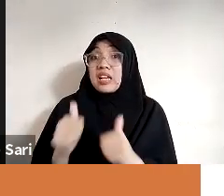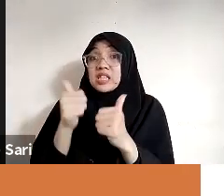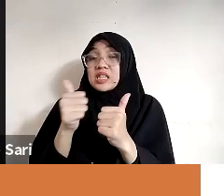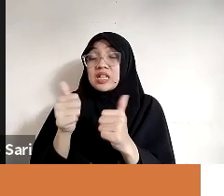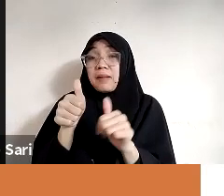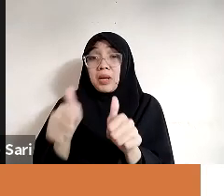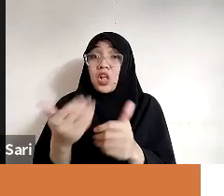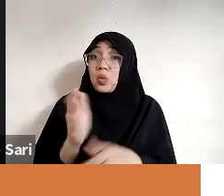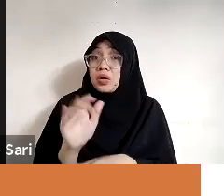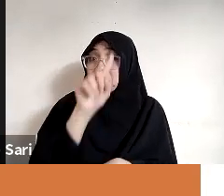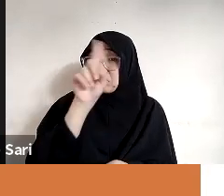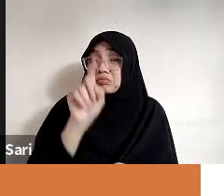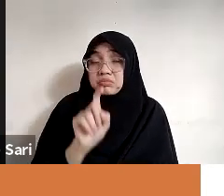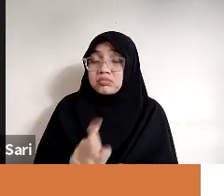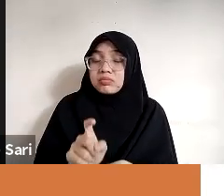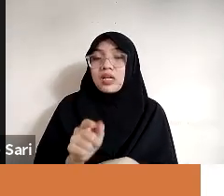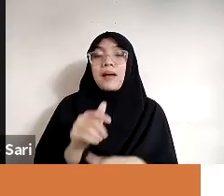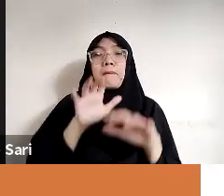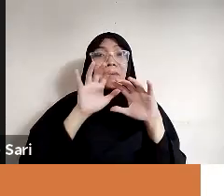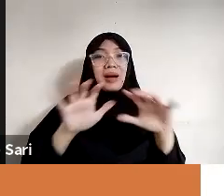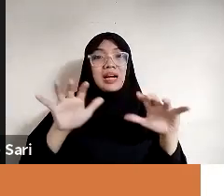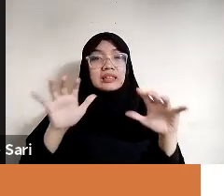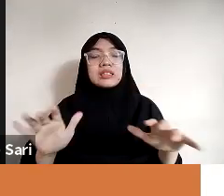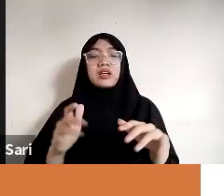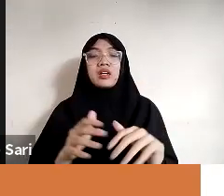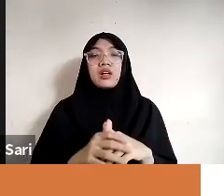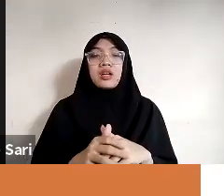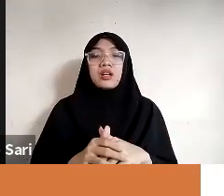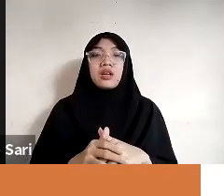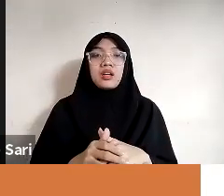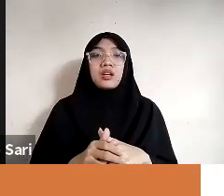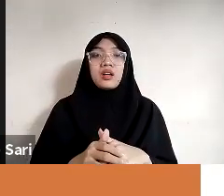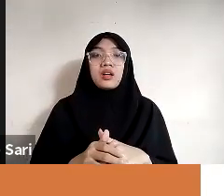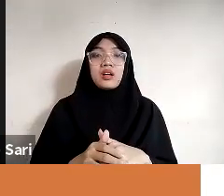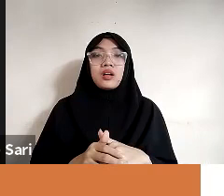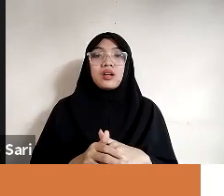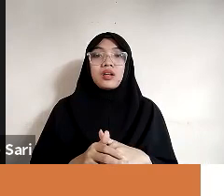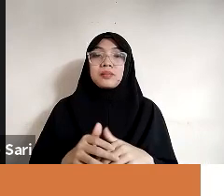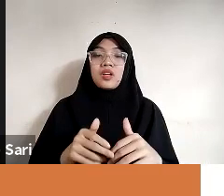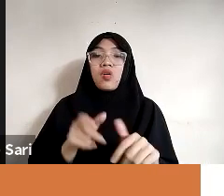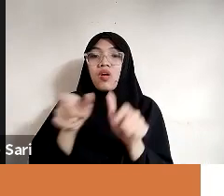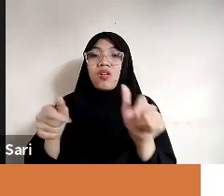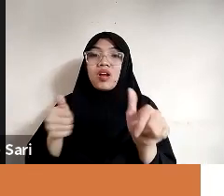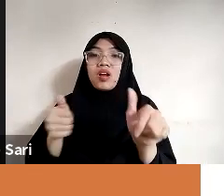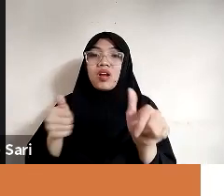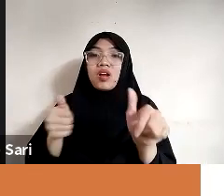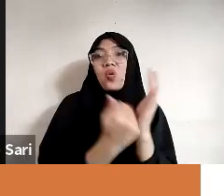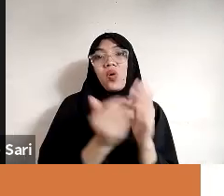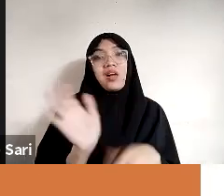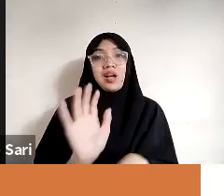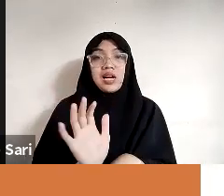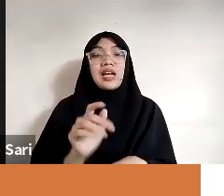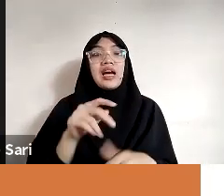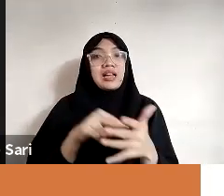Karena ternyata juga banyak yang tidak patuh dengan protokol kesehatan ya, sehingga itu menjadi